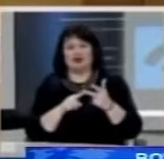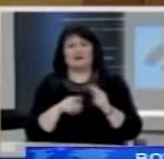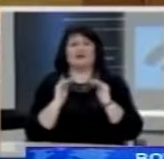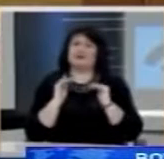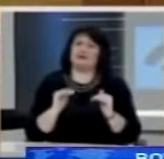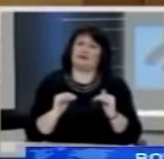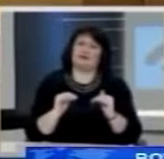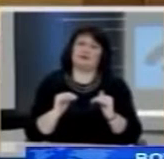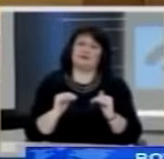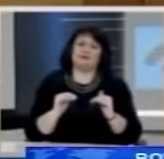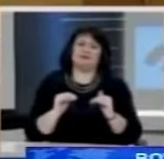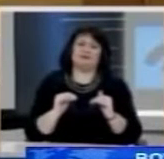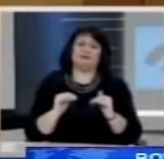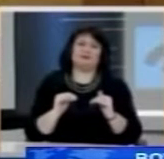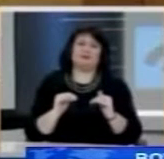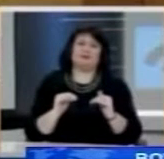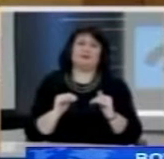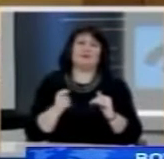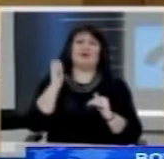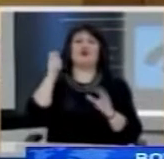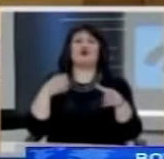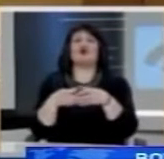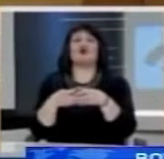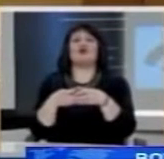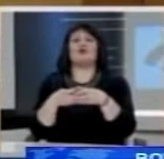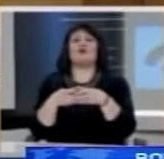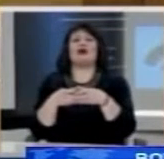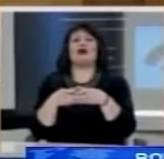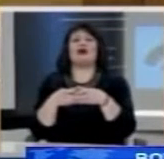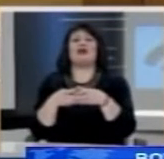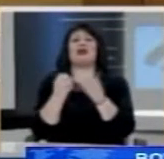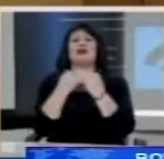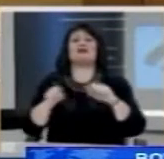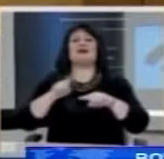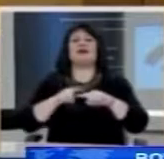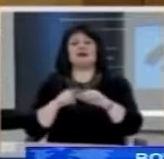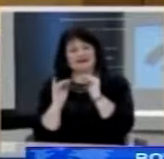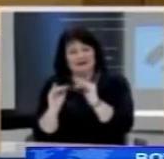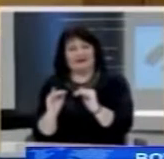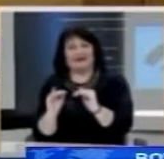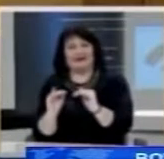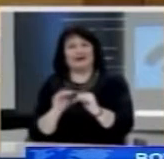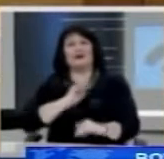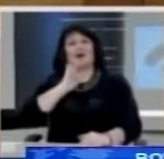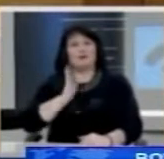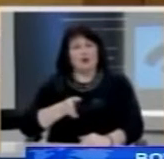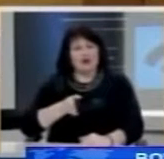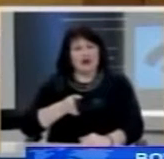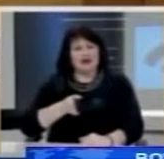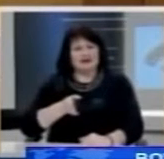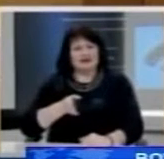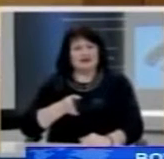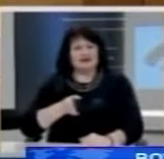διατηρηθεί ως κοινοβουλευτική ομάδα το μόρφωμα των ΑΝΕΛ, ώστε να μπορέσει να